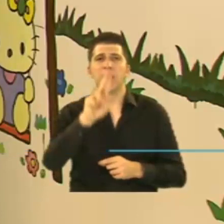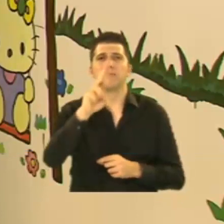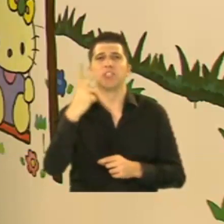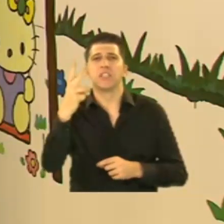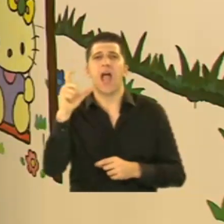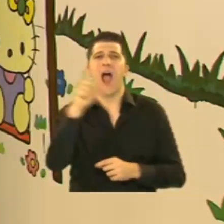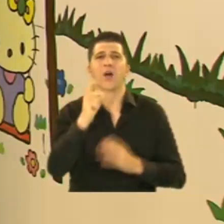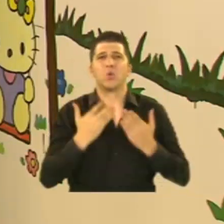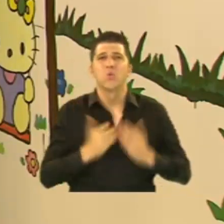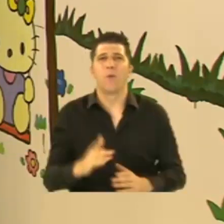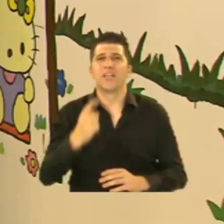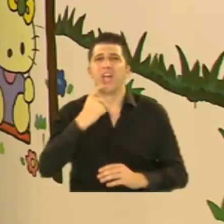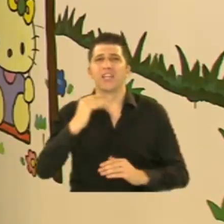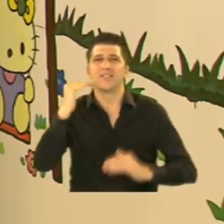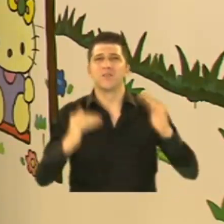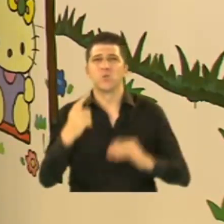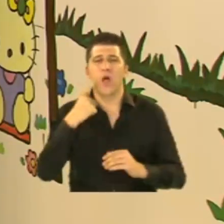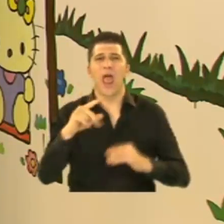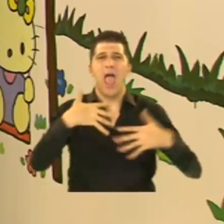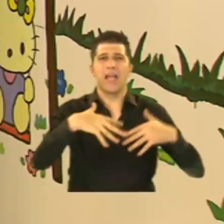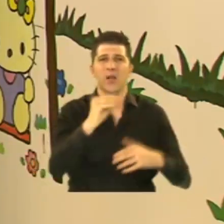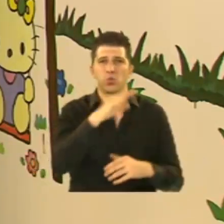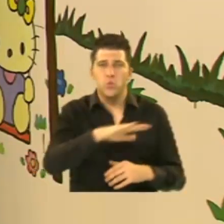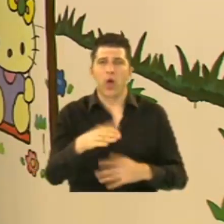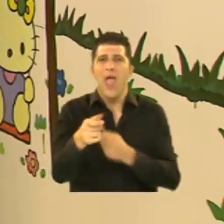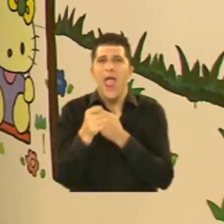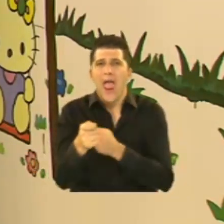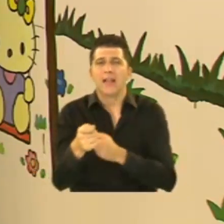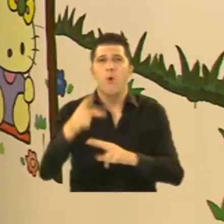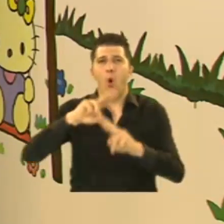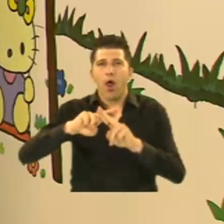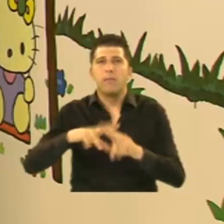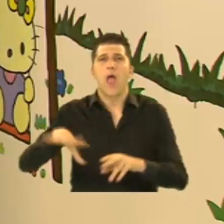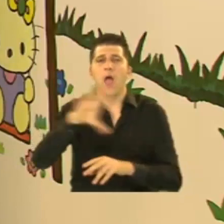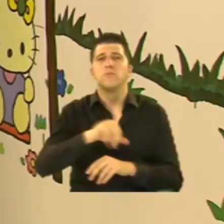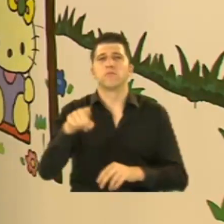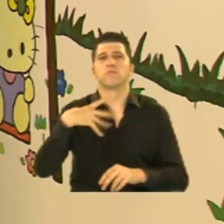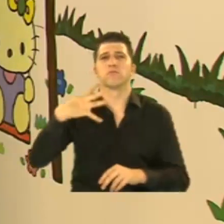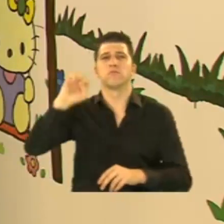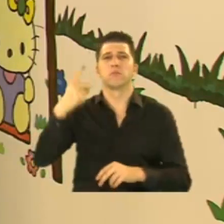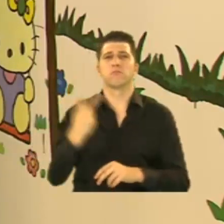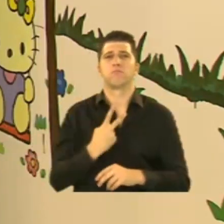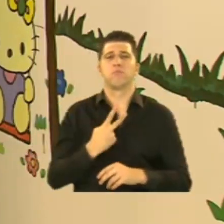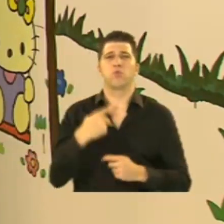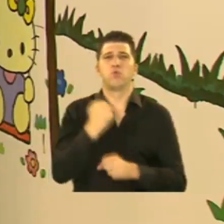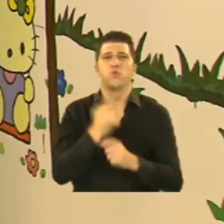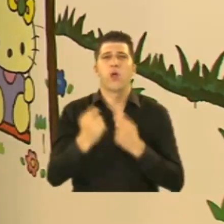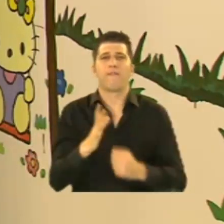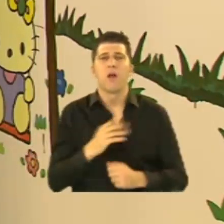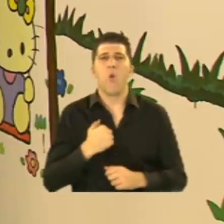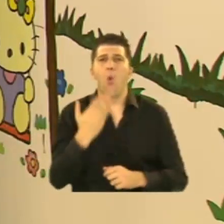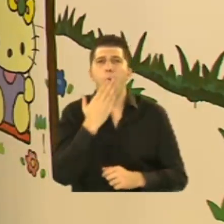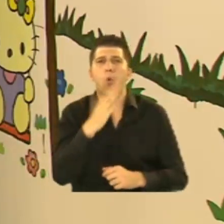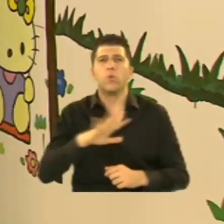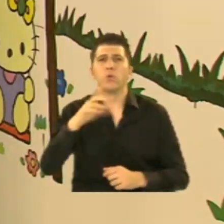36-72 ay çocukların, engelli çocukların eğitimini, öğretimini yürüten bir kurumdur. Okulumuzda